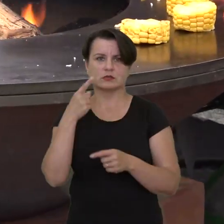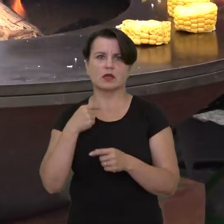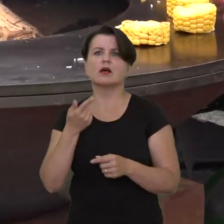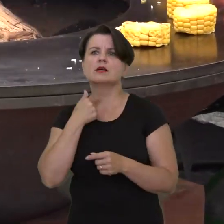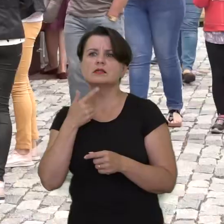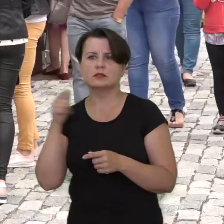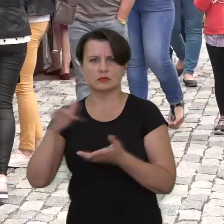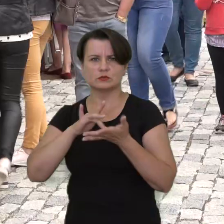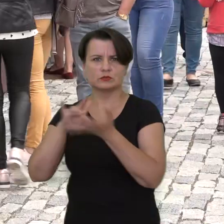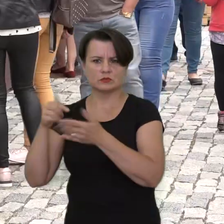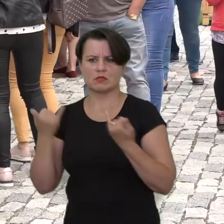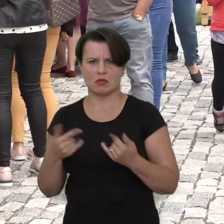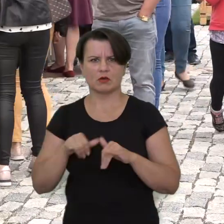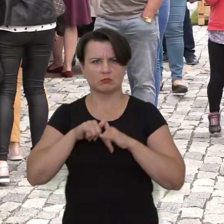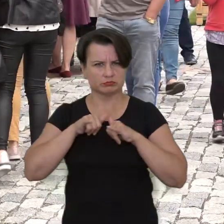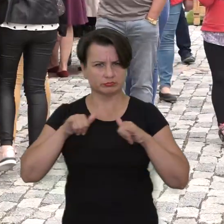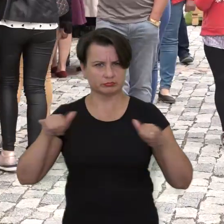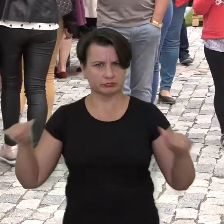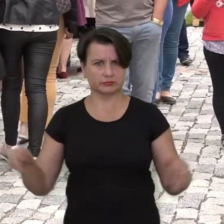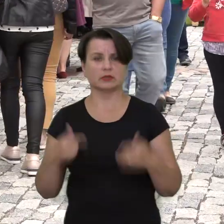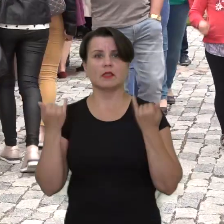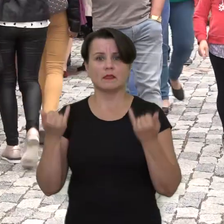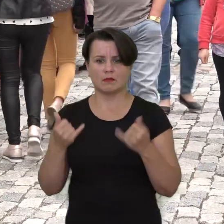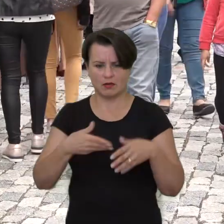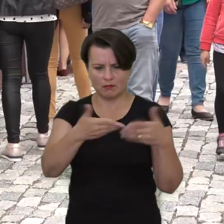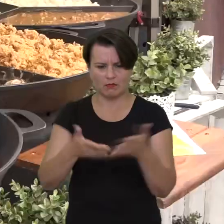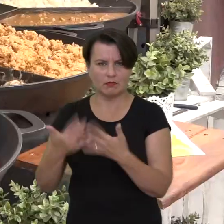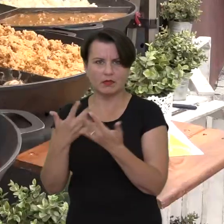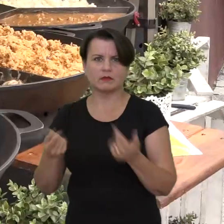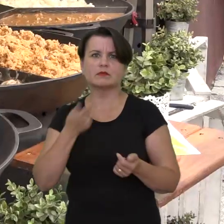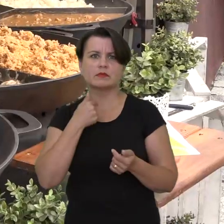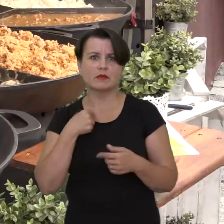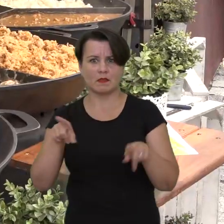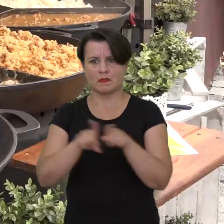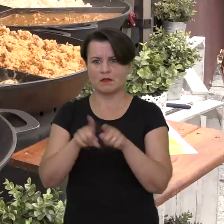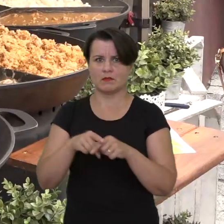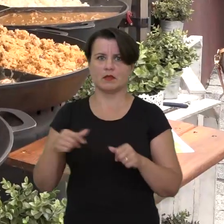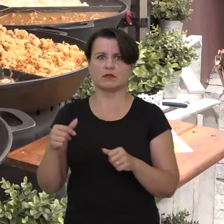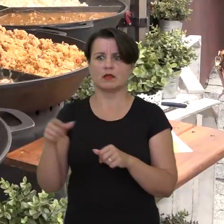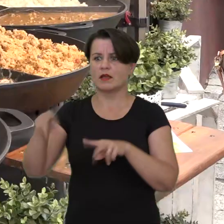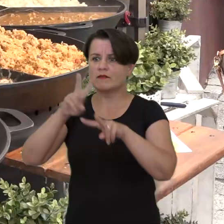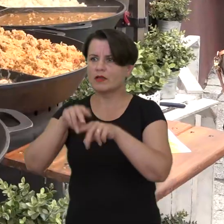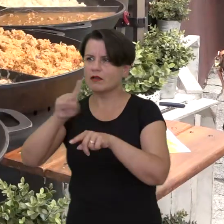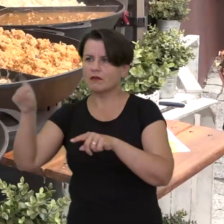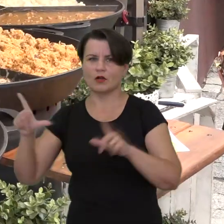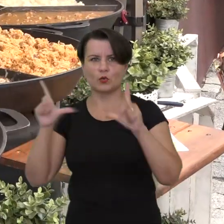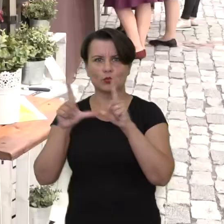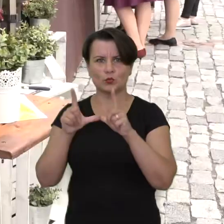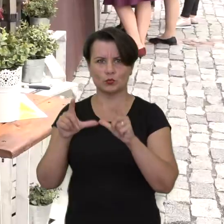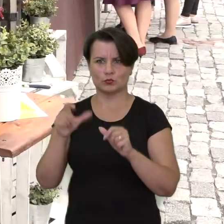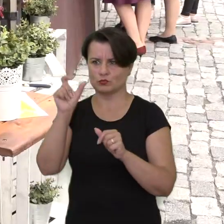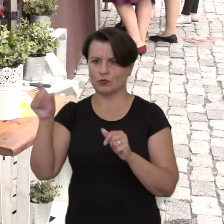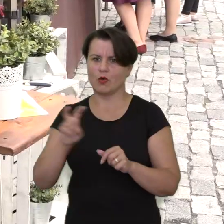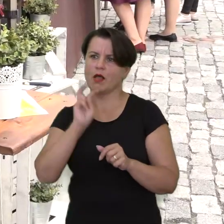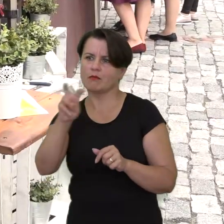yra sparčiausiai auganti turizmo šaka pasaulyje. Ji šiuo metu jau apima ne tik patiekalų ragavimą, bet ir vietos